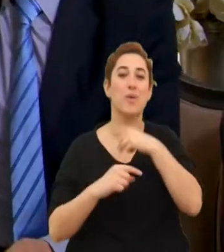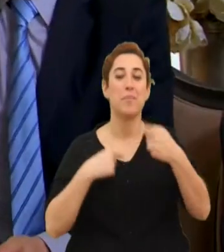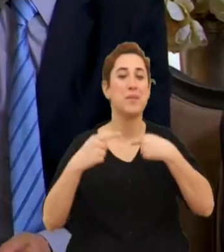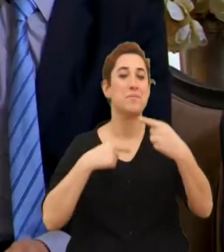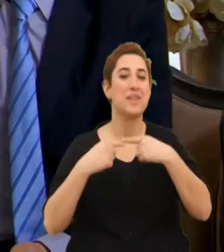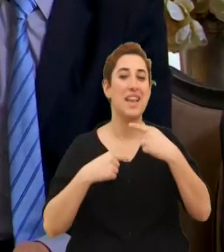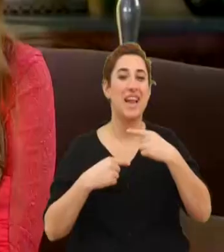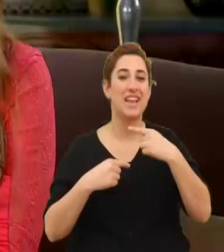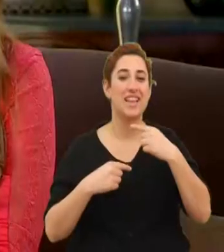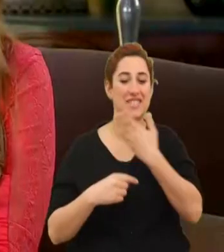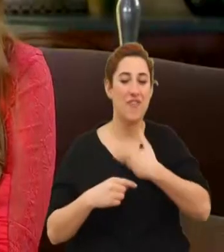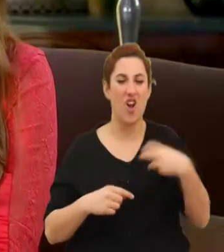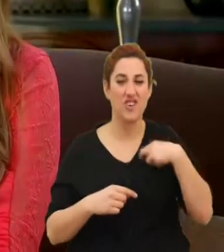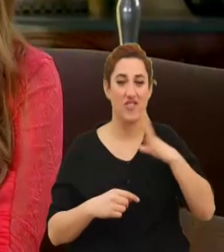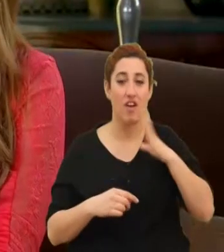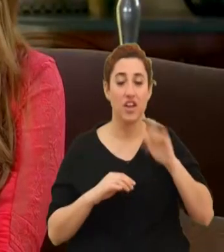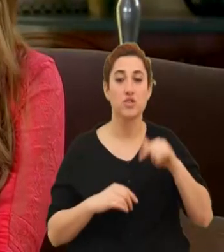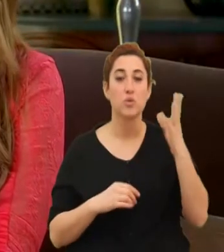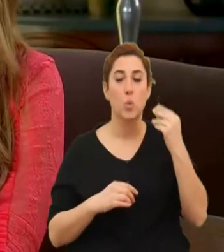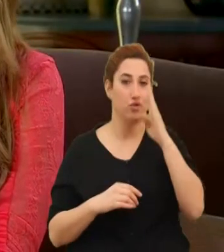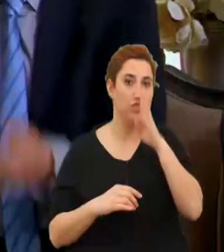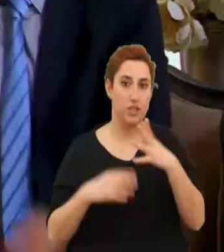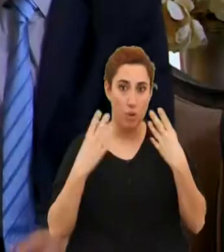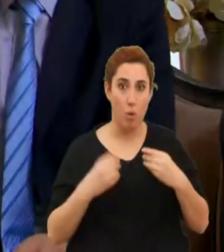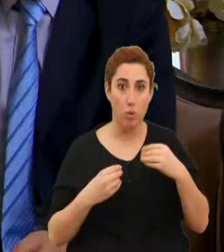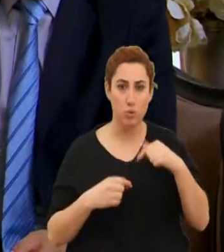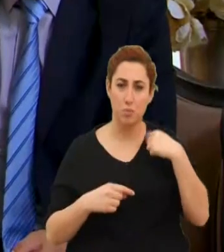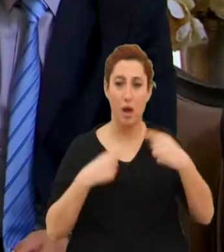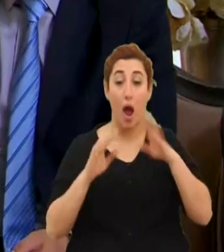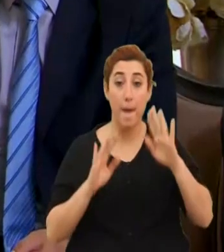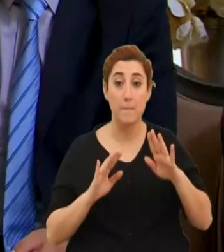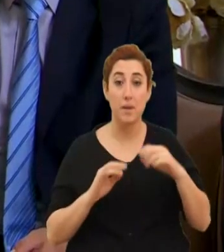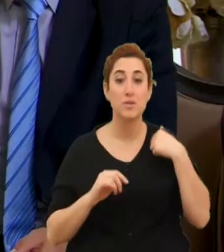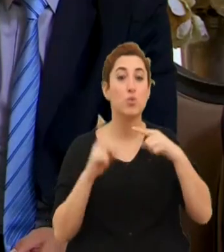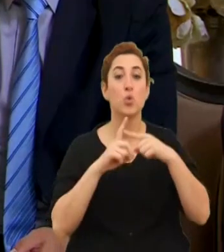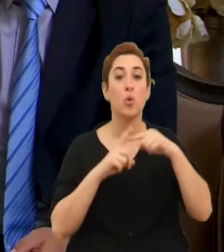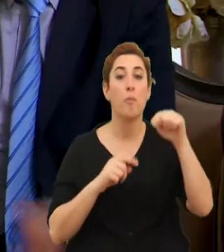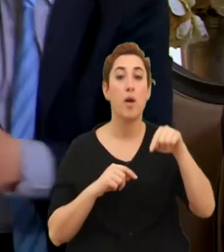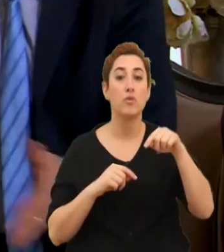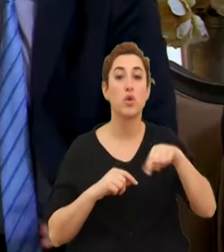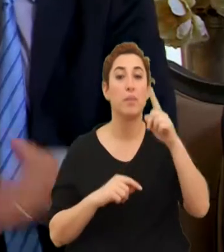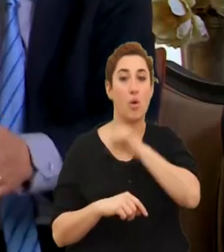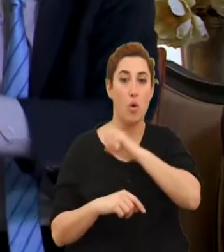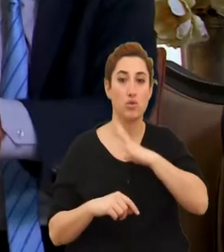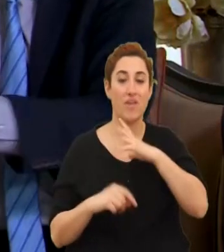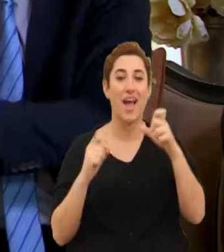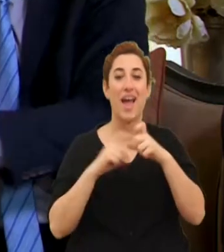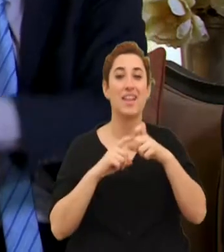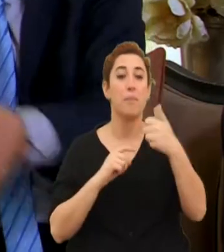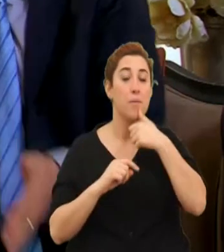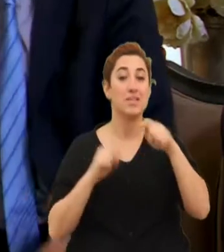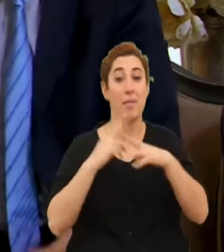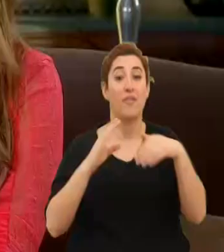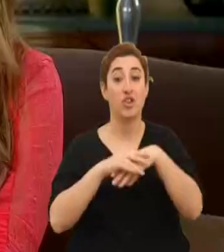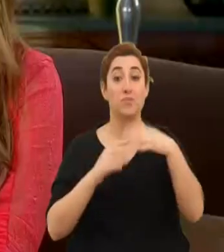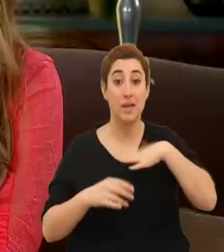Tuğba birbirlerine işte yanıklar, aşıklar falan. İşte bayağı ciddiye bindi bu arada. Fakat bizim Tuğba'nın şöyle bir korkusu var. Erdem babasıyla